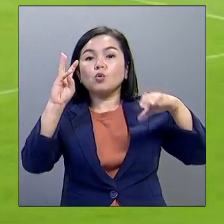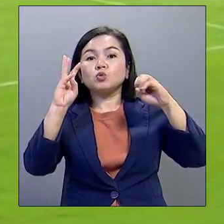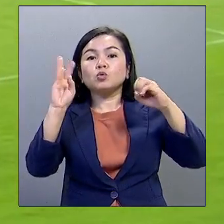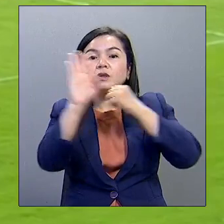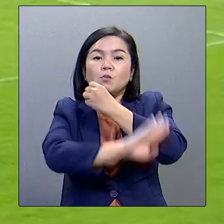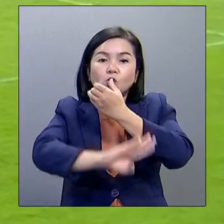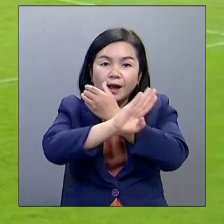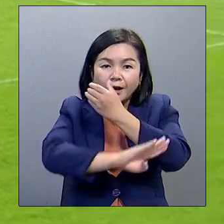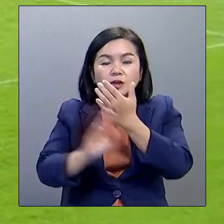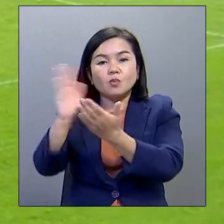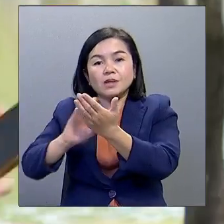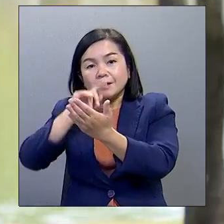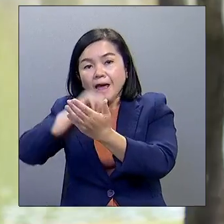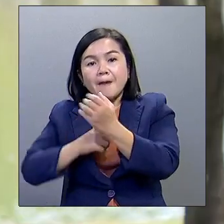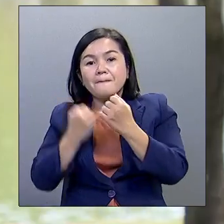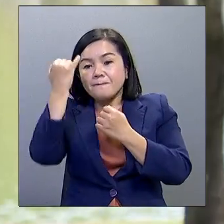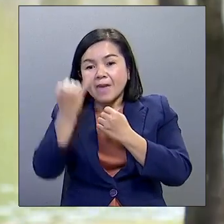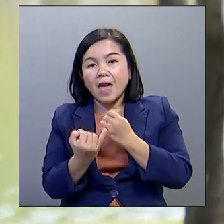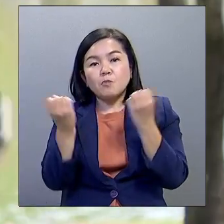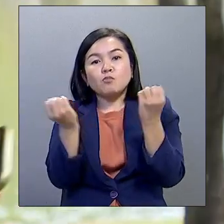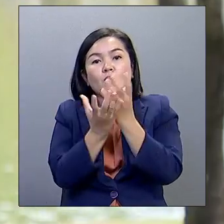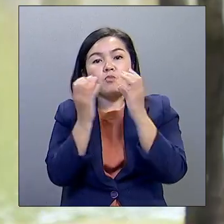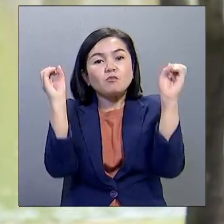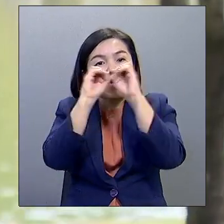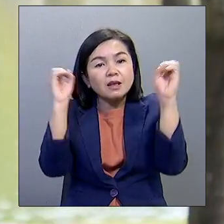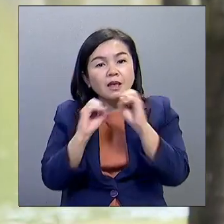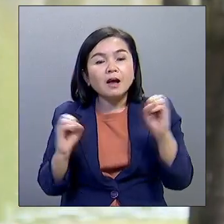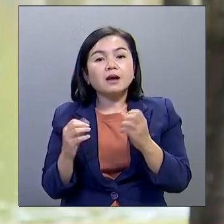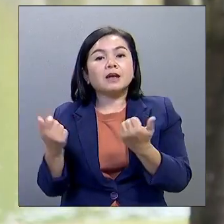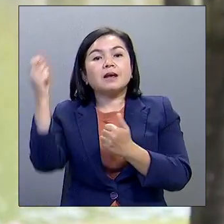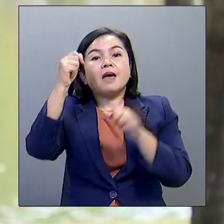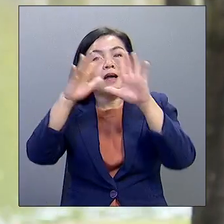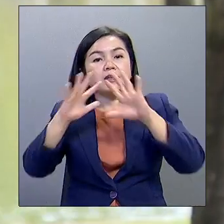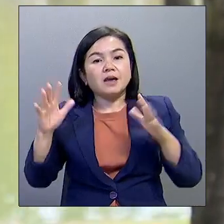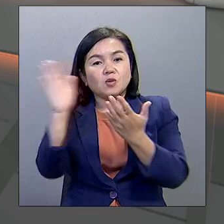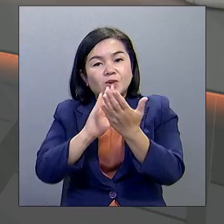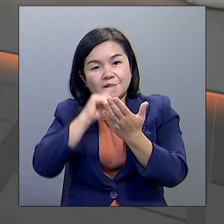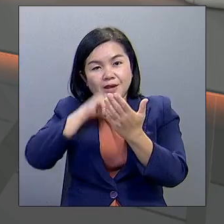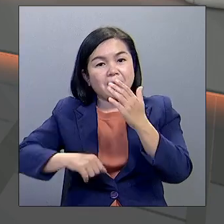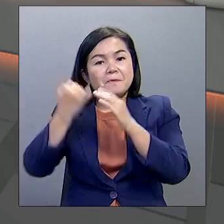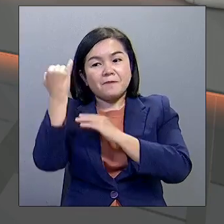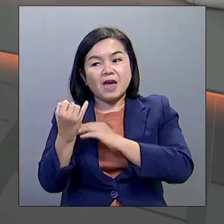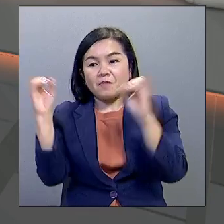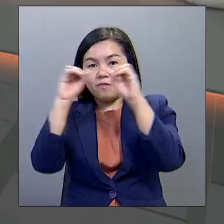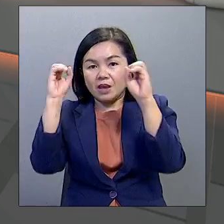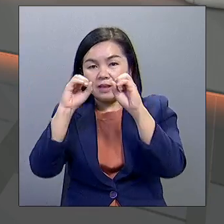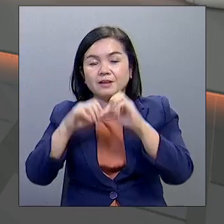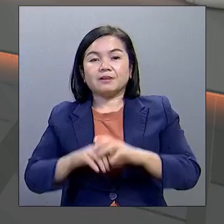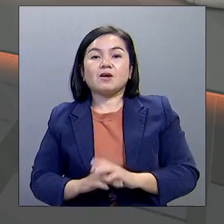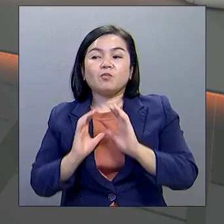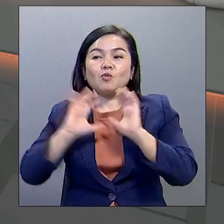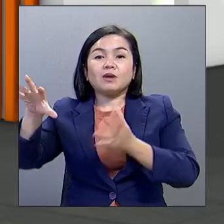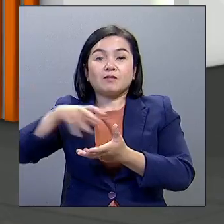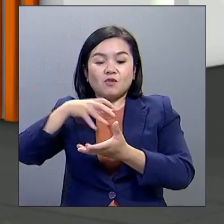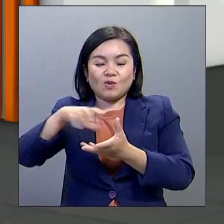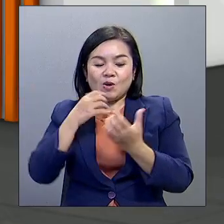ซึ่งทีมชาติไทยครับไม่เคยแพ้ให้กับชาติใดในการลงประเดิมสนามในศึกอาเซียนครับ ขอบคุณคุณธนิตนะคะจนถึ